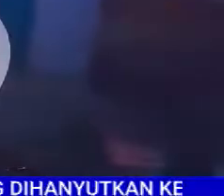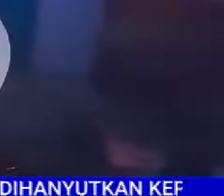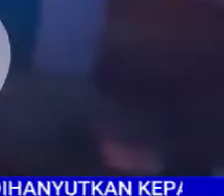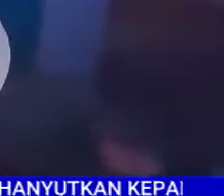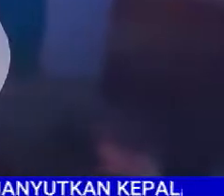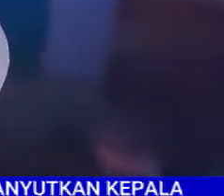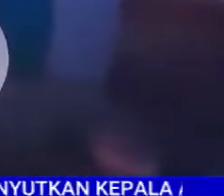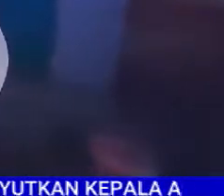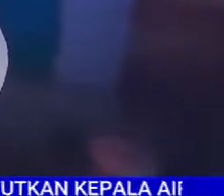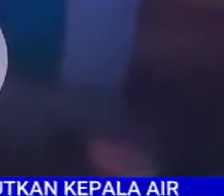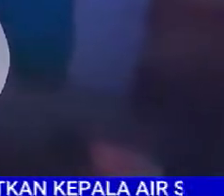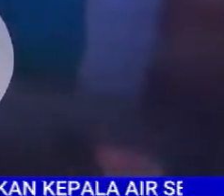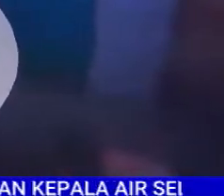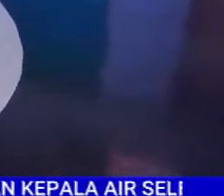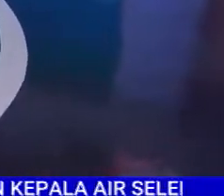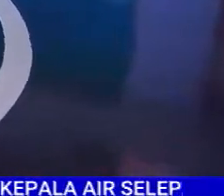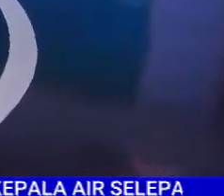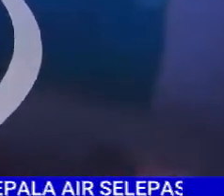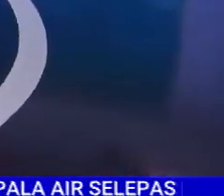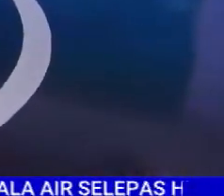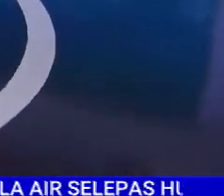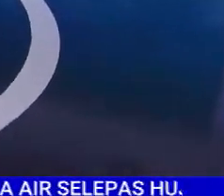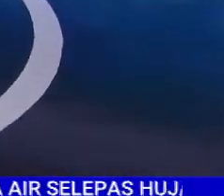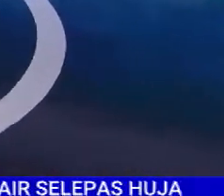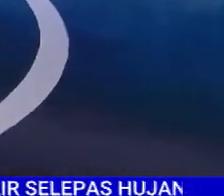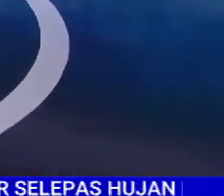dengan aktingnya melalui